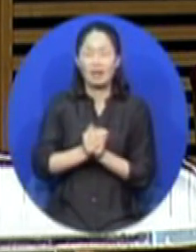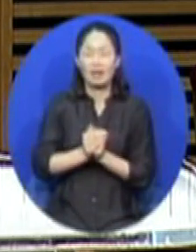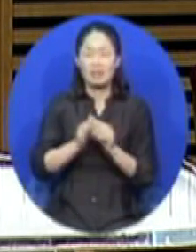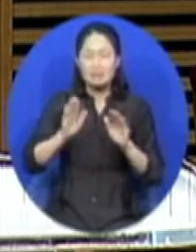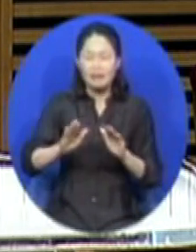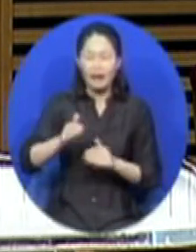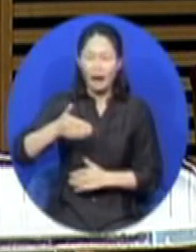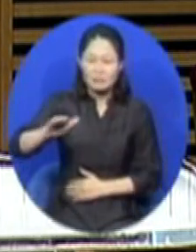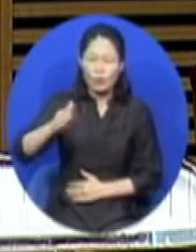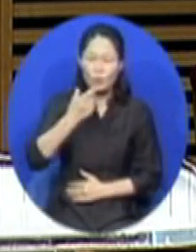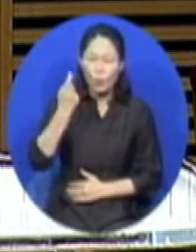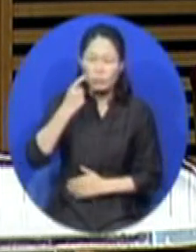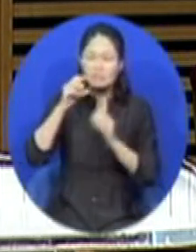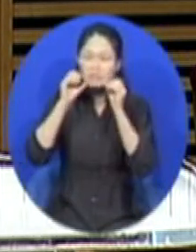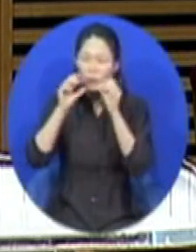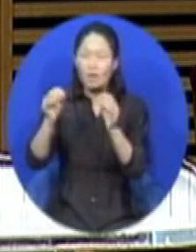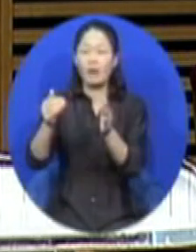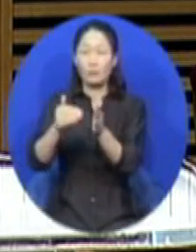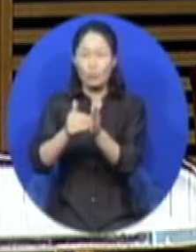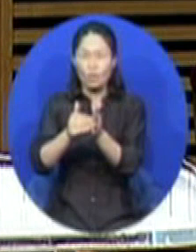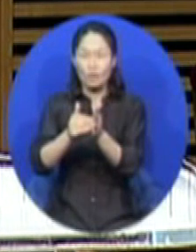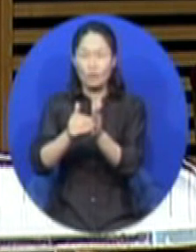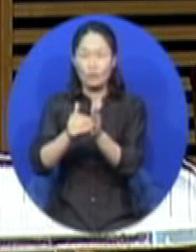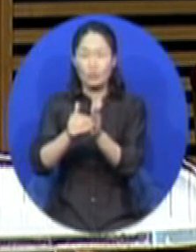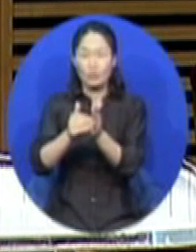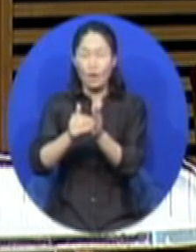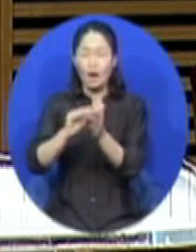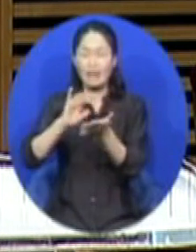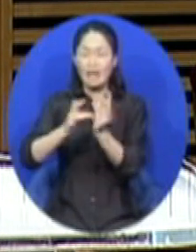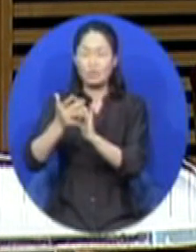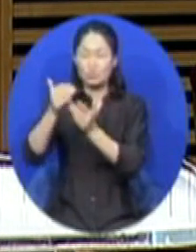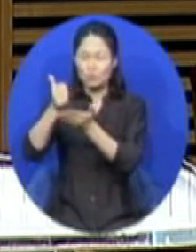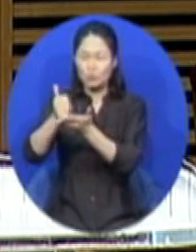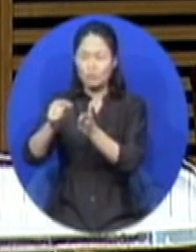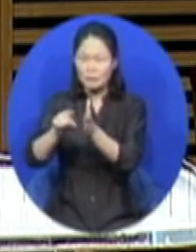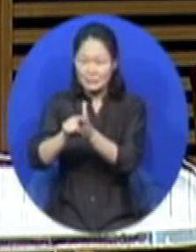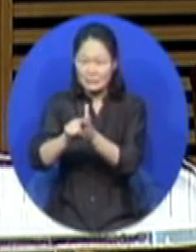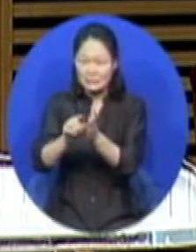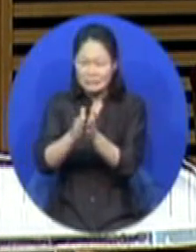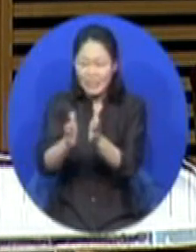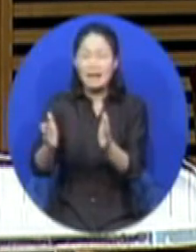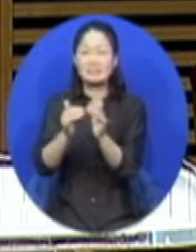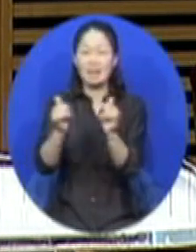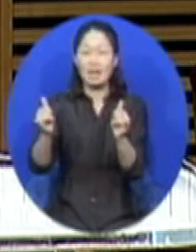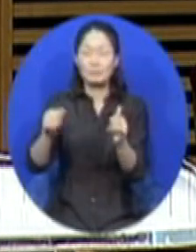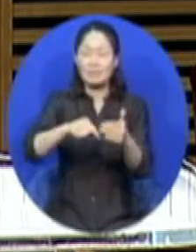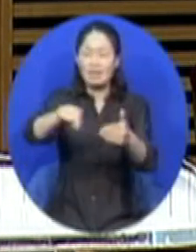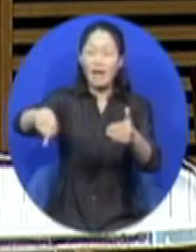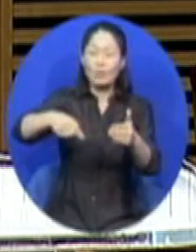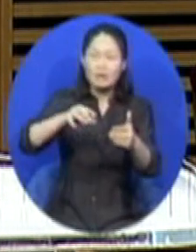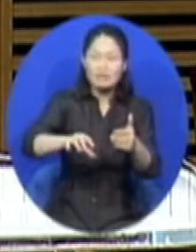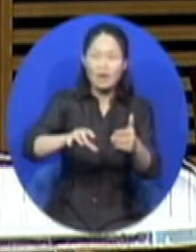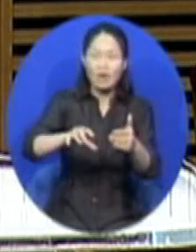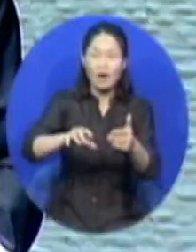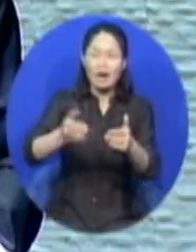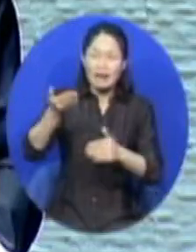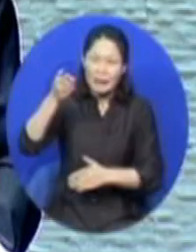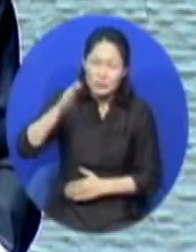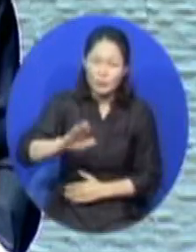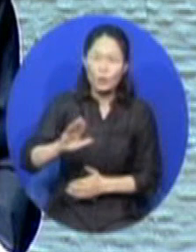가서 고금 절하고 그리고 예수 믿은 사람 그 사람들 중에서 그래도